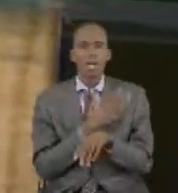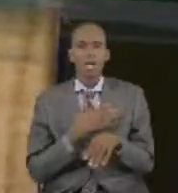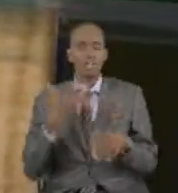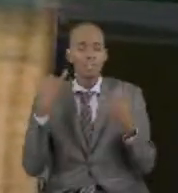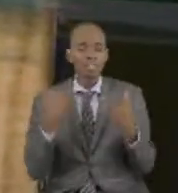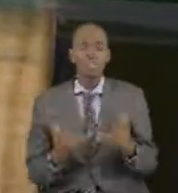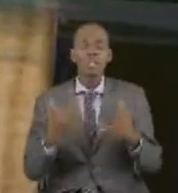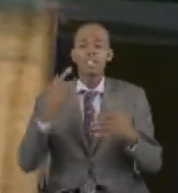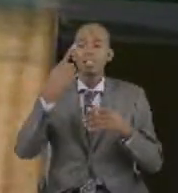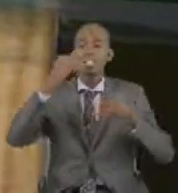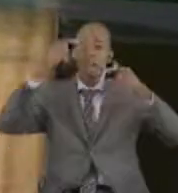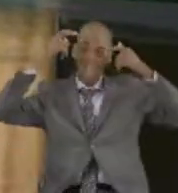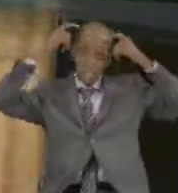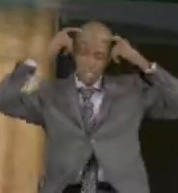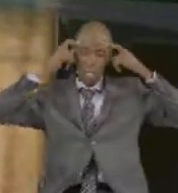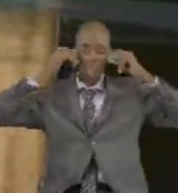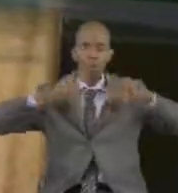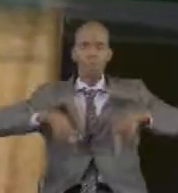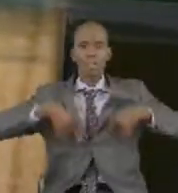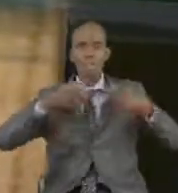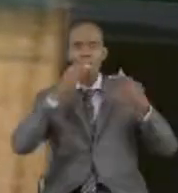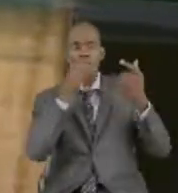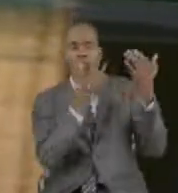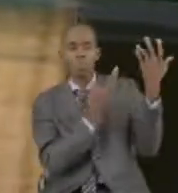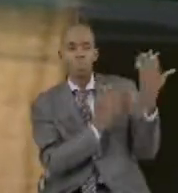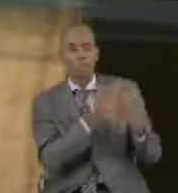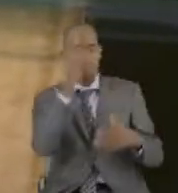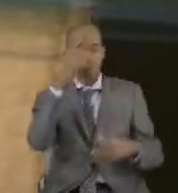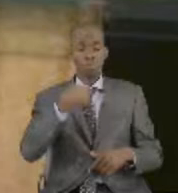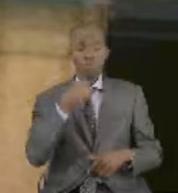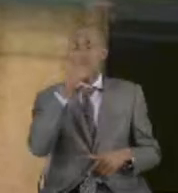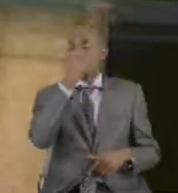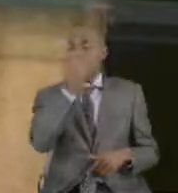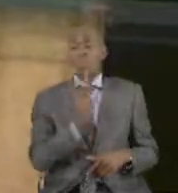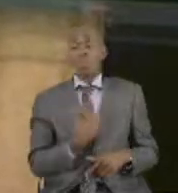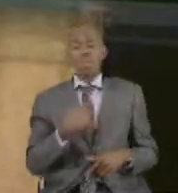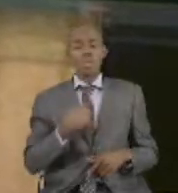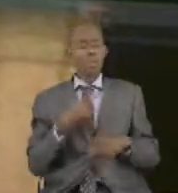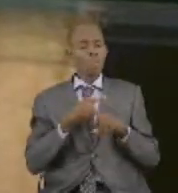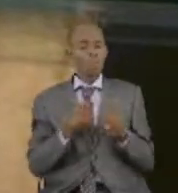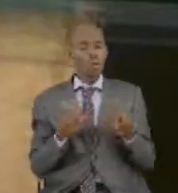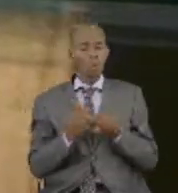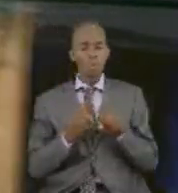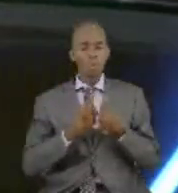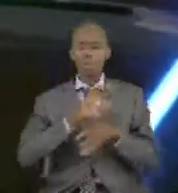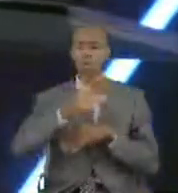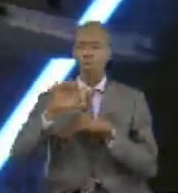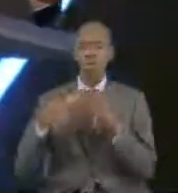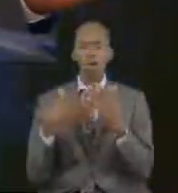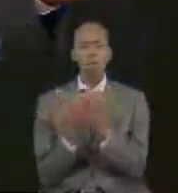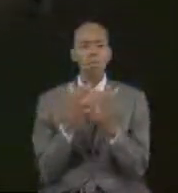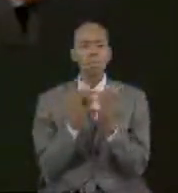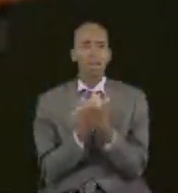couronne de la vie m'est réservée, pas seulement à moi, mais à tous ceux qui auraient aimé